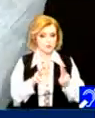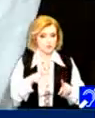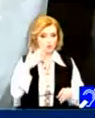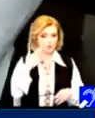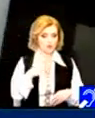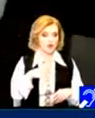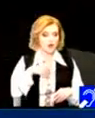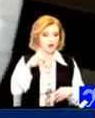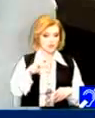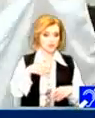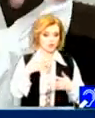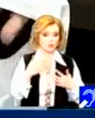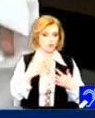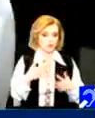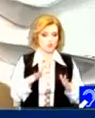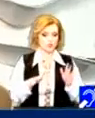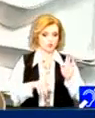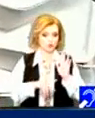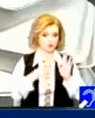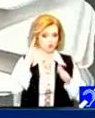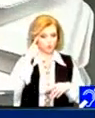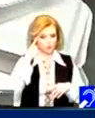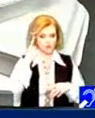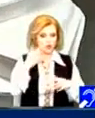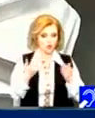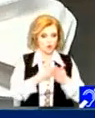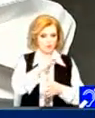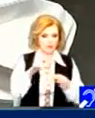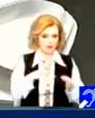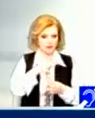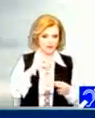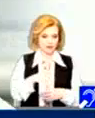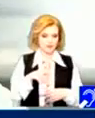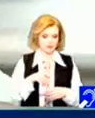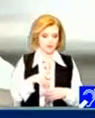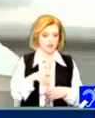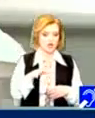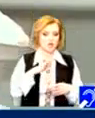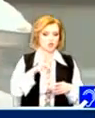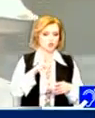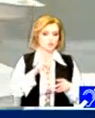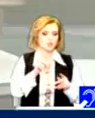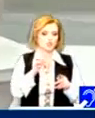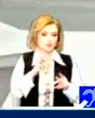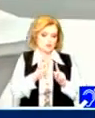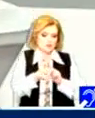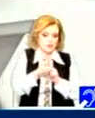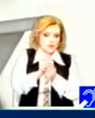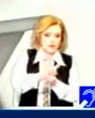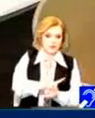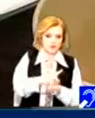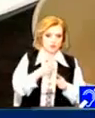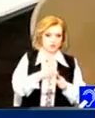care pune la punct deja un astfel de proiect menit să încurajeze rețelele de market, dar și consumatorii să elimine folosirea pungilor